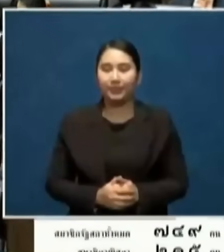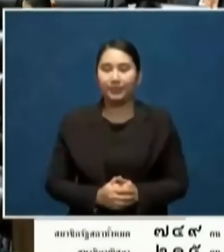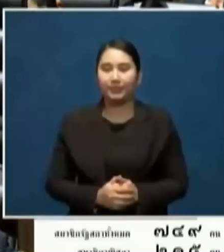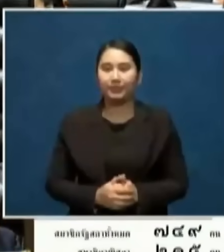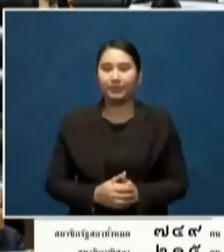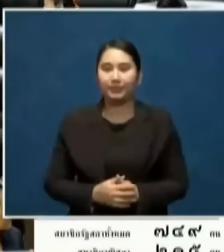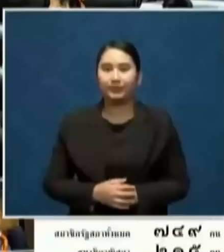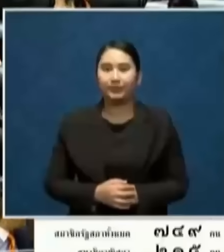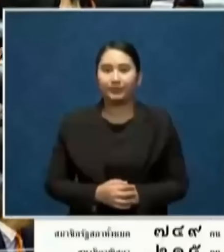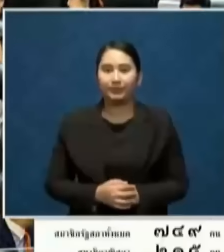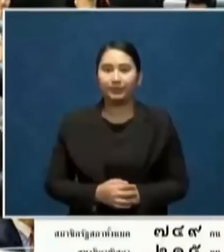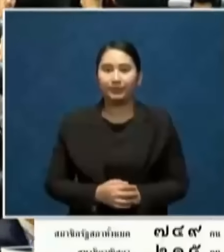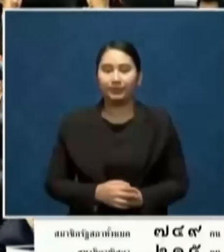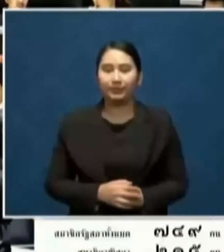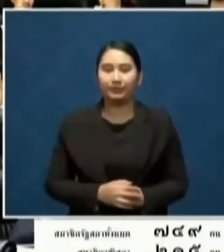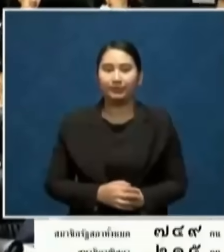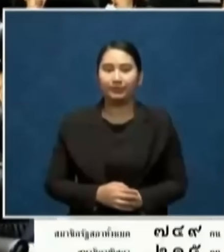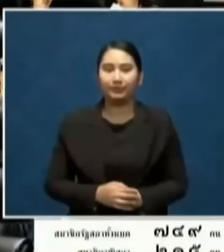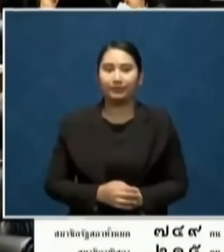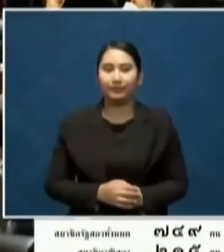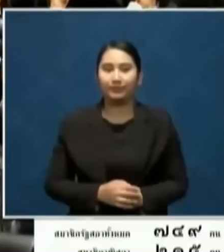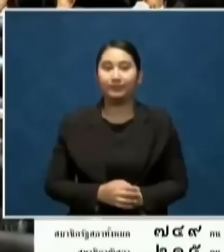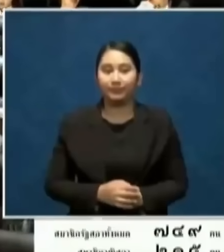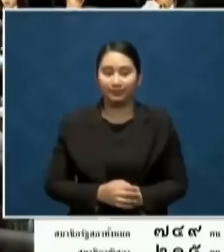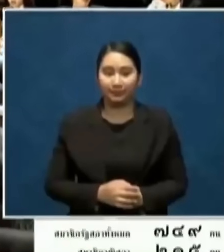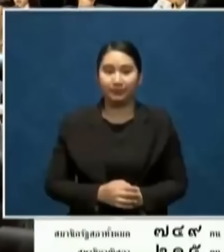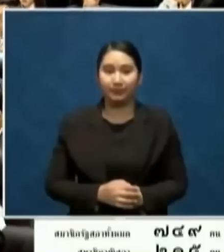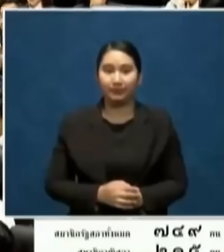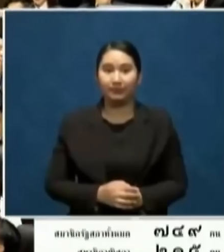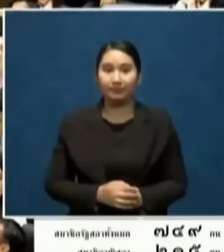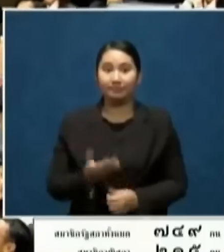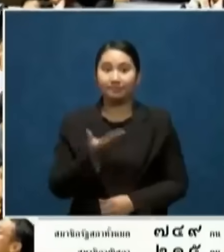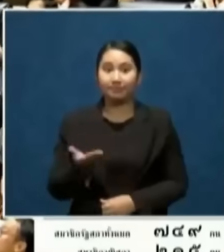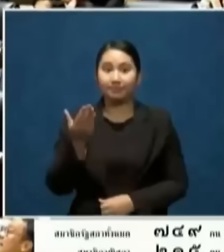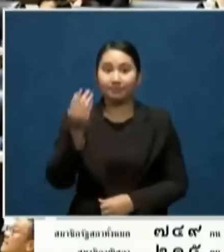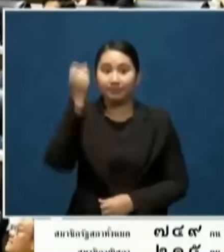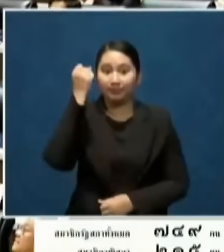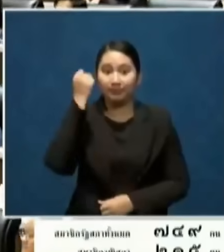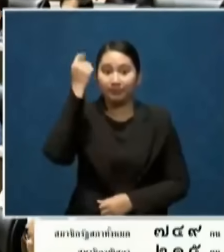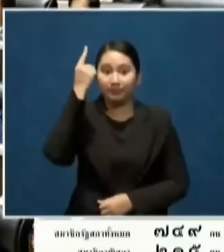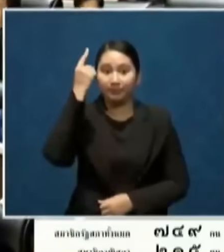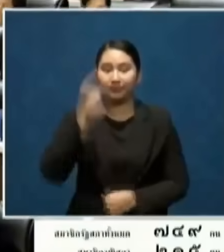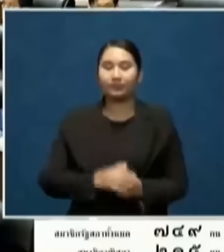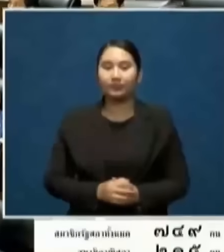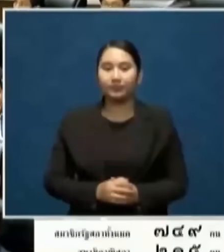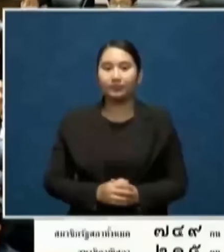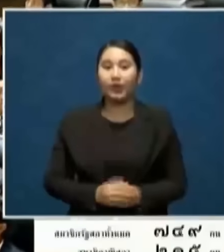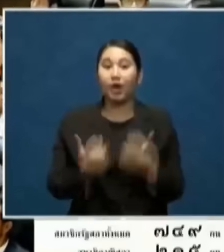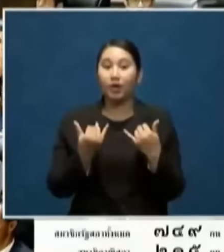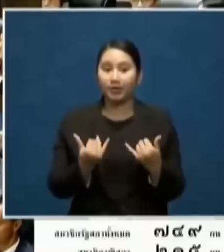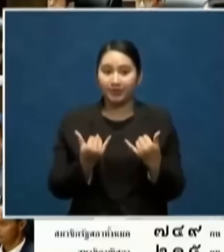คเสียงนะคะปรากฏว่าสว.หลายท่านนะคะก็โหวตให้และส่วนใหญ่จะงดออกเสียงนั่นเอง